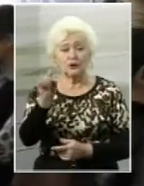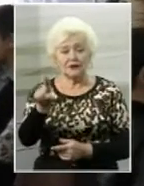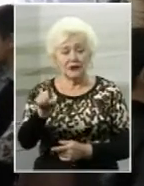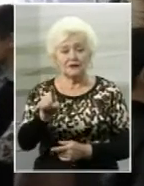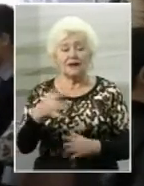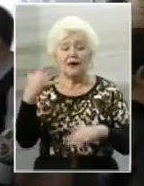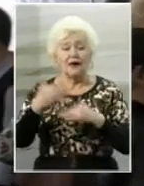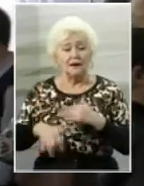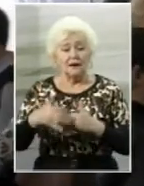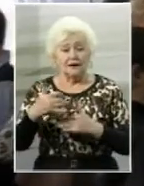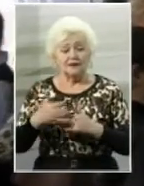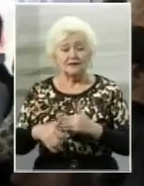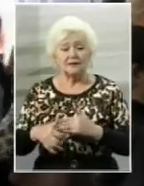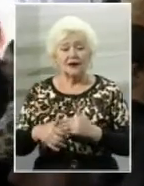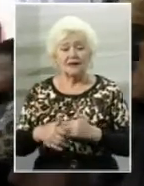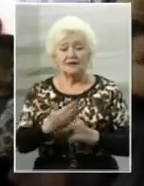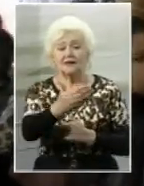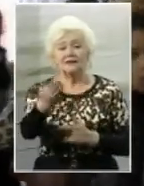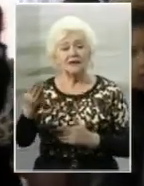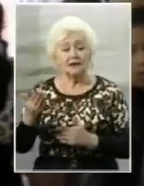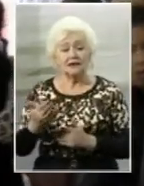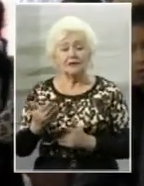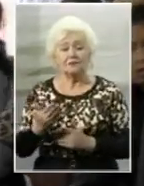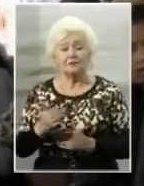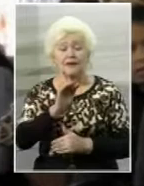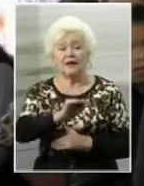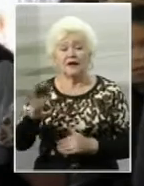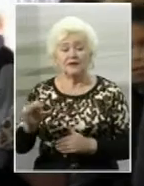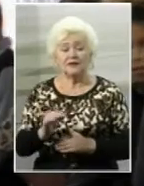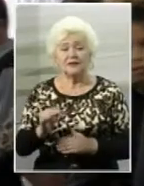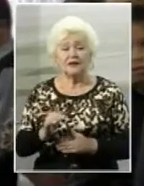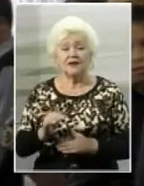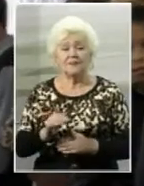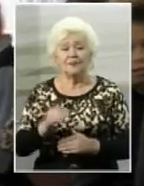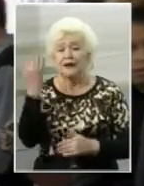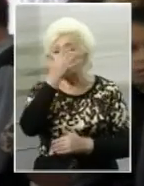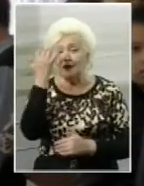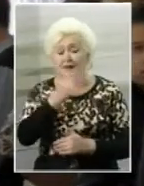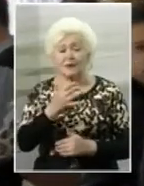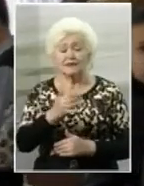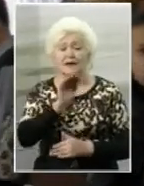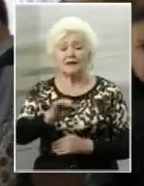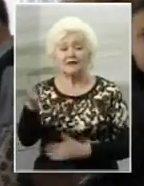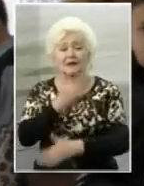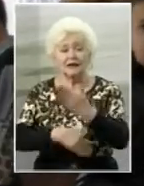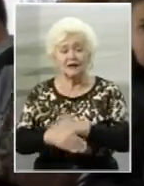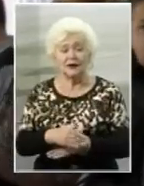11. Серед них діти із вадами зору, діти-інваліди, діти